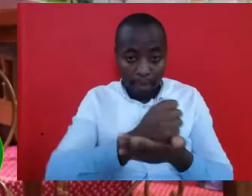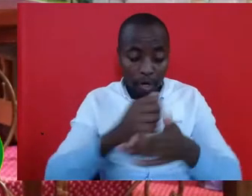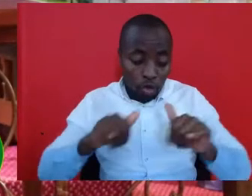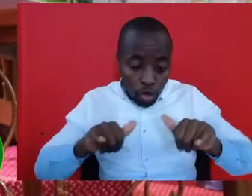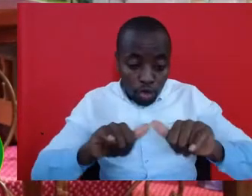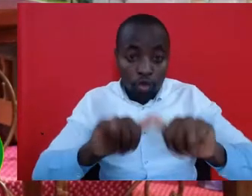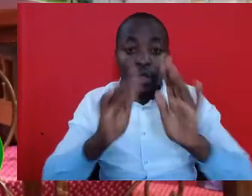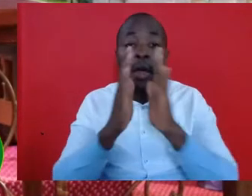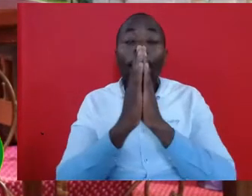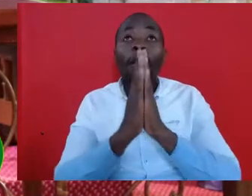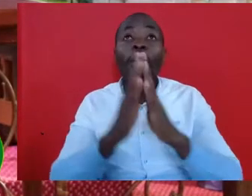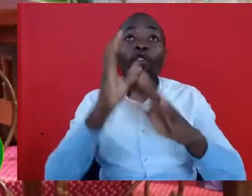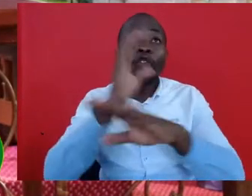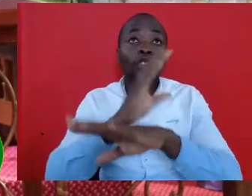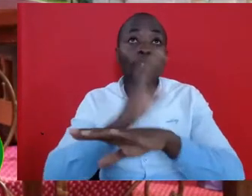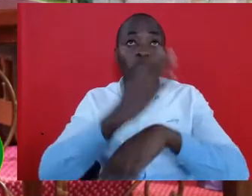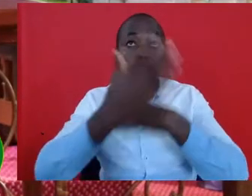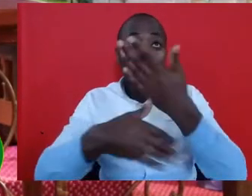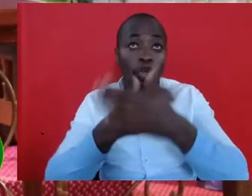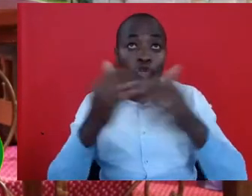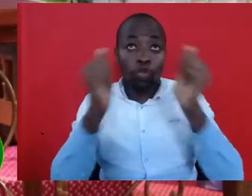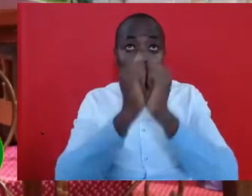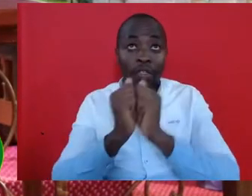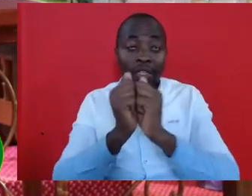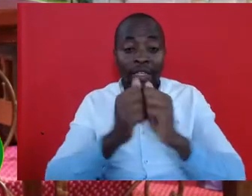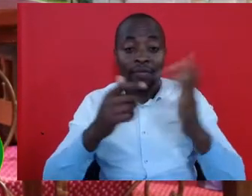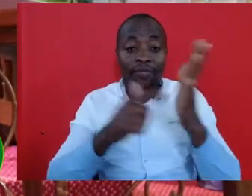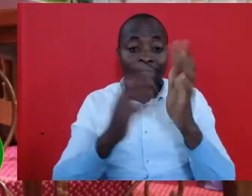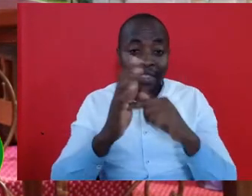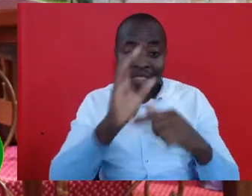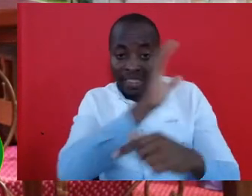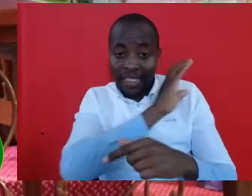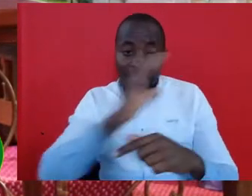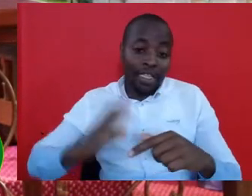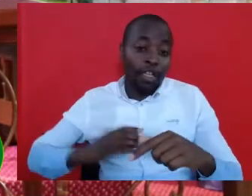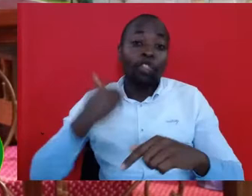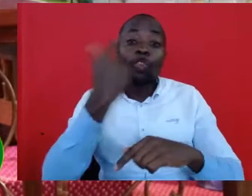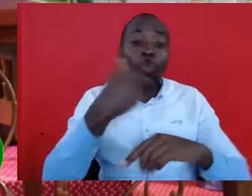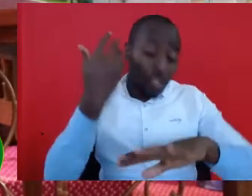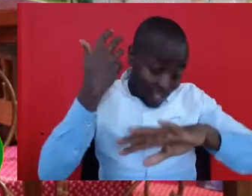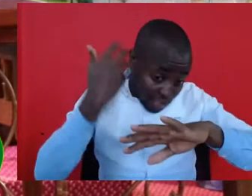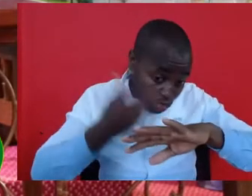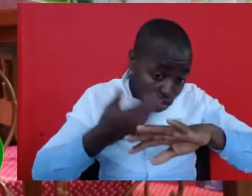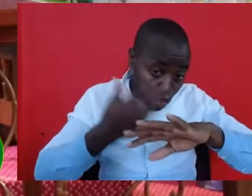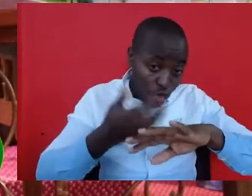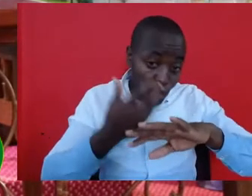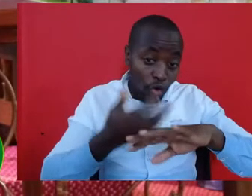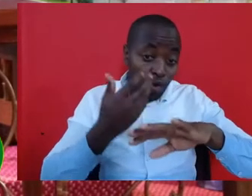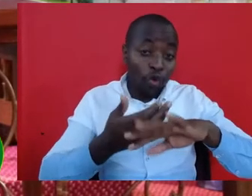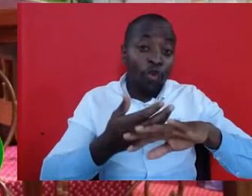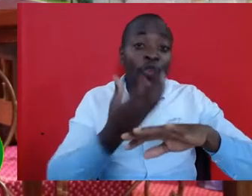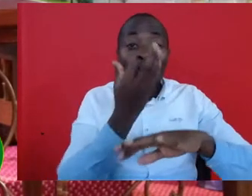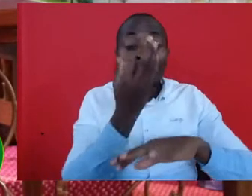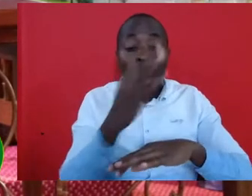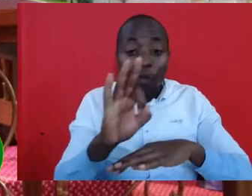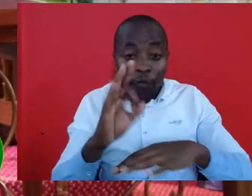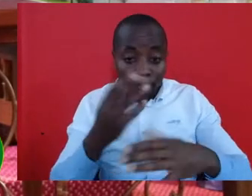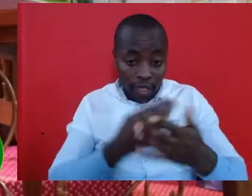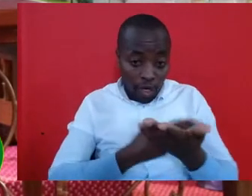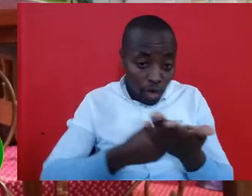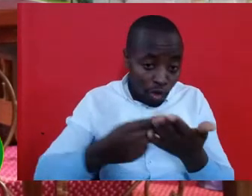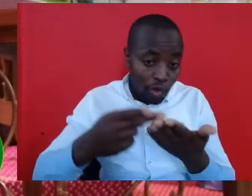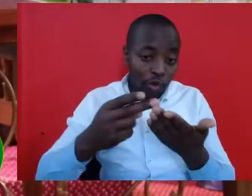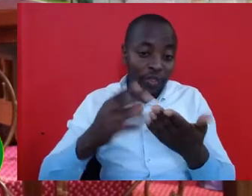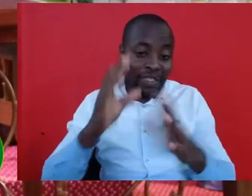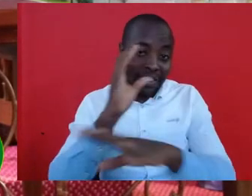kanisa zote. Ee Yesu Kristo uliye jiwe la pembeni kwa kanisa lako takatifu, mfadhili wa